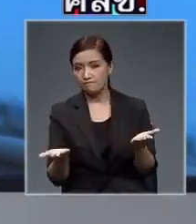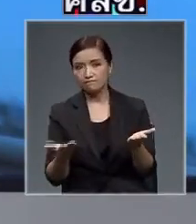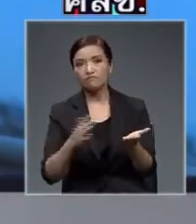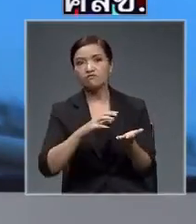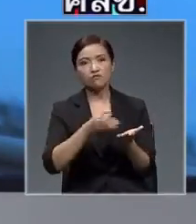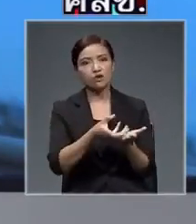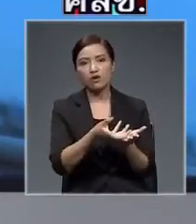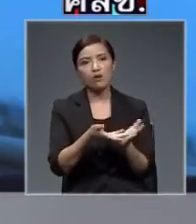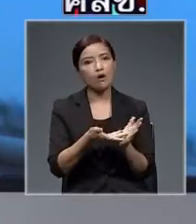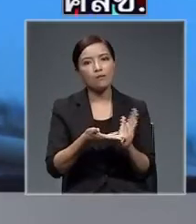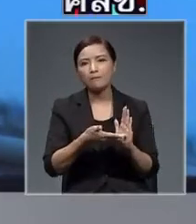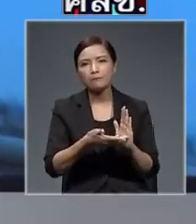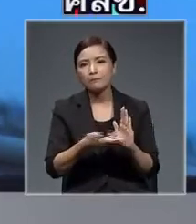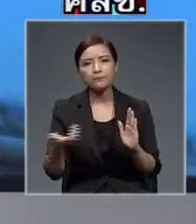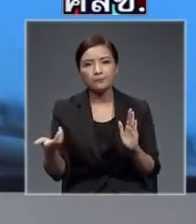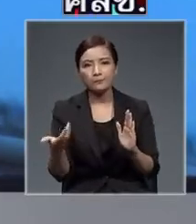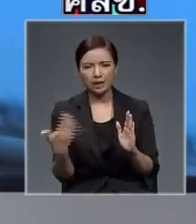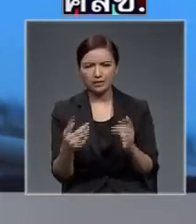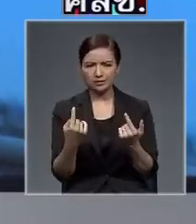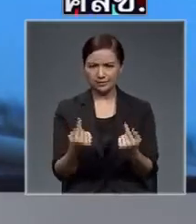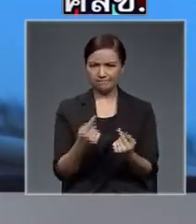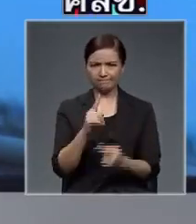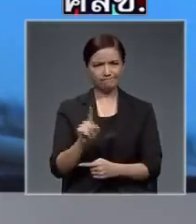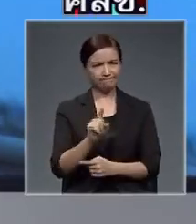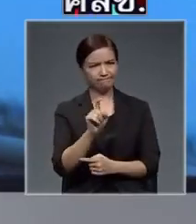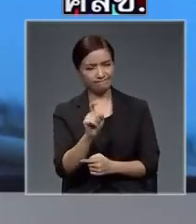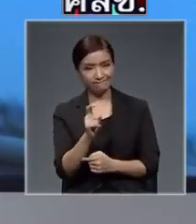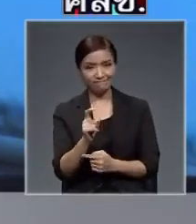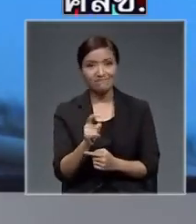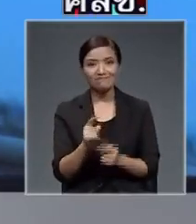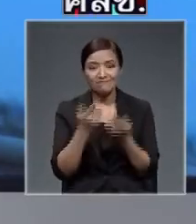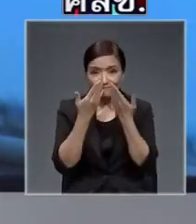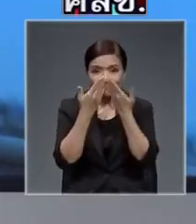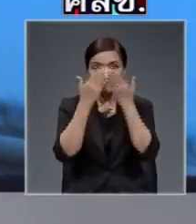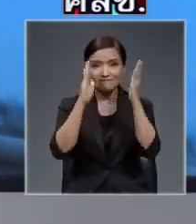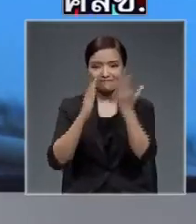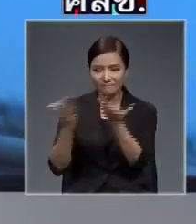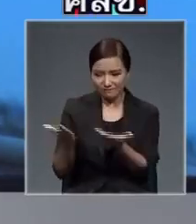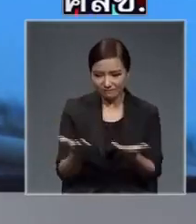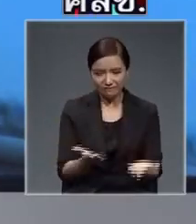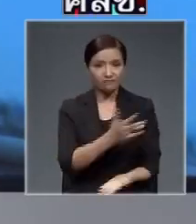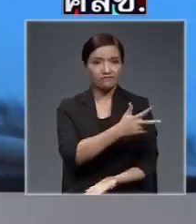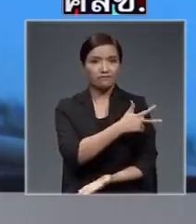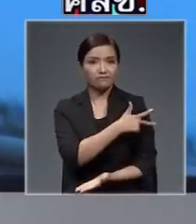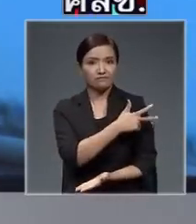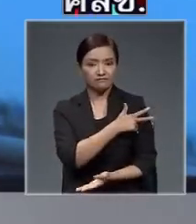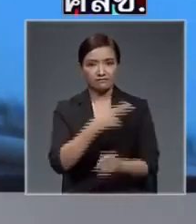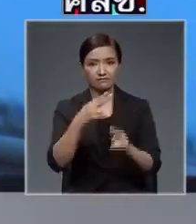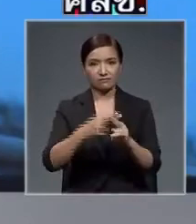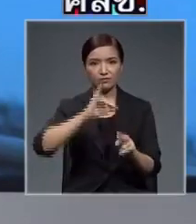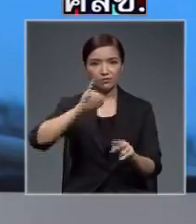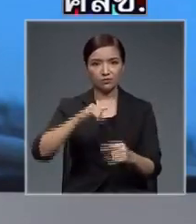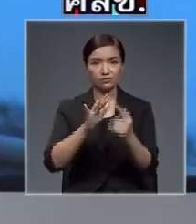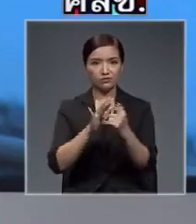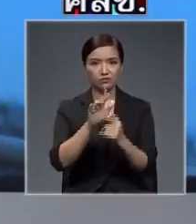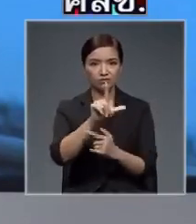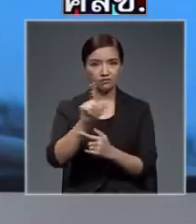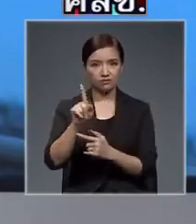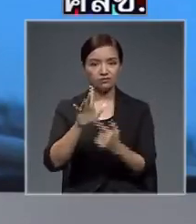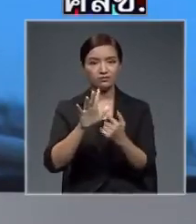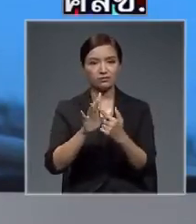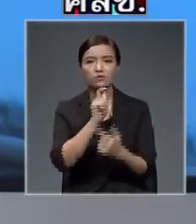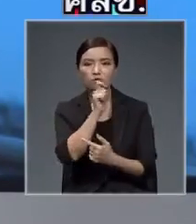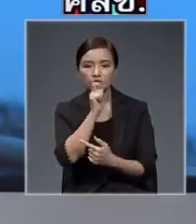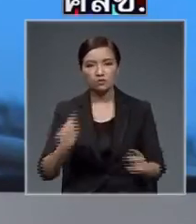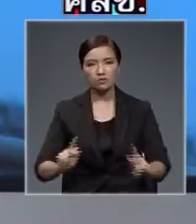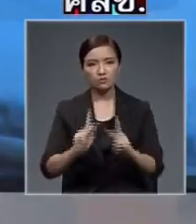าร่วมกันไขข้อข้องใจกับรายการเดินหน้าประเทศไทยนะคะต้อนรับดร.จุฬารัตน์ตันประเสริฐโฆษกกระทรวงวิทยาศาสตร์และเทคโนโลยี